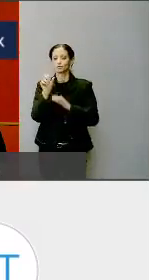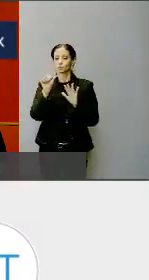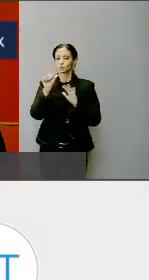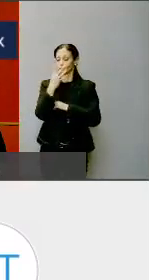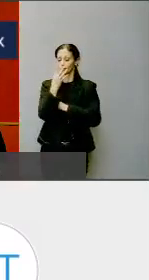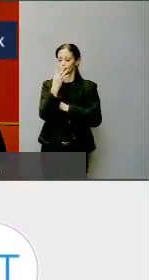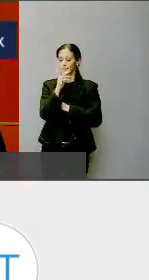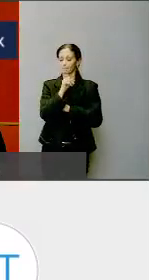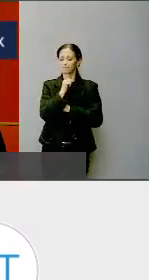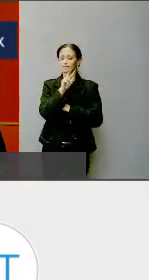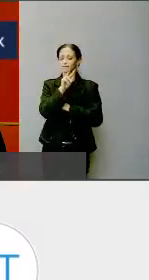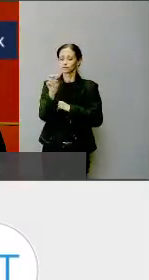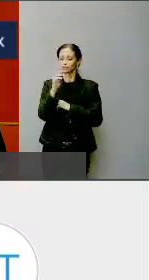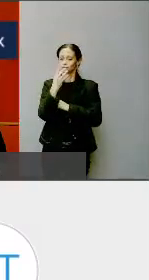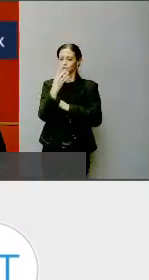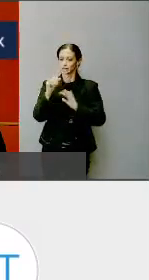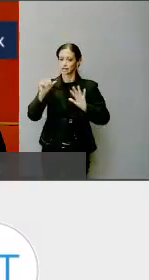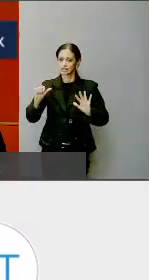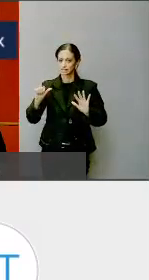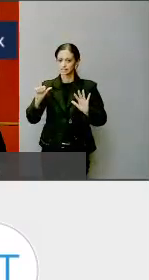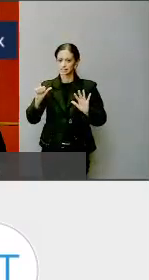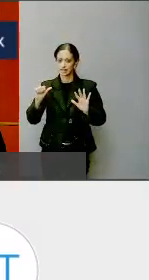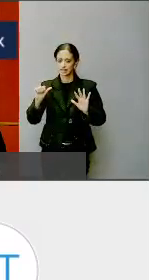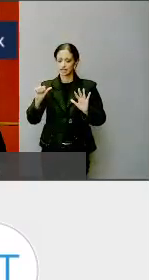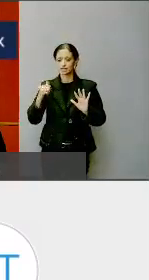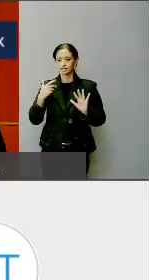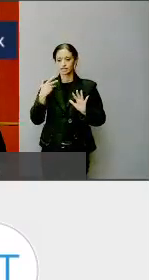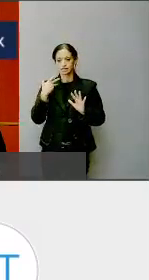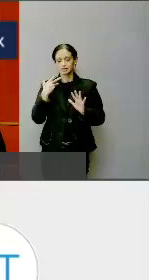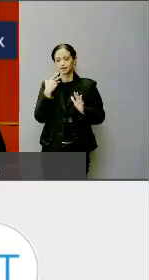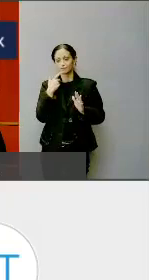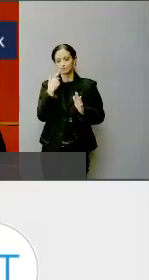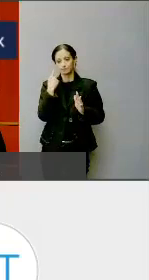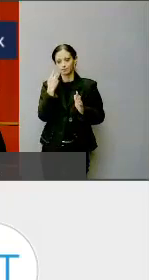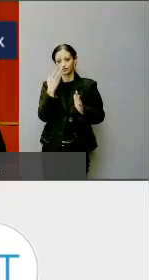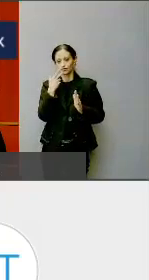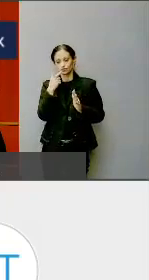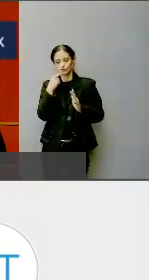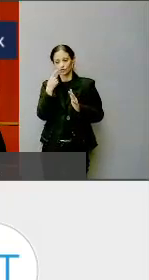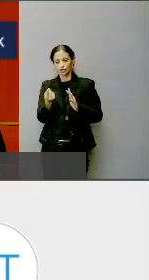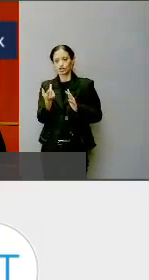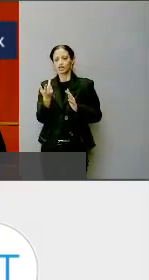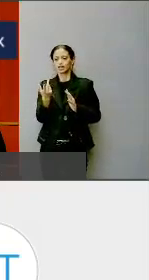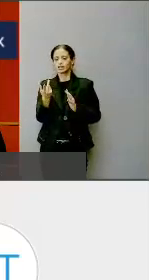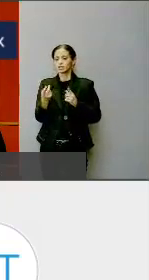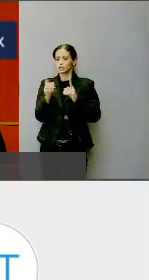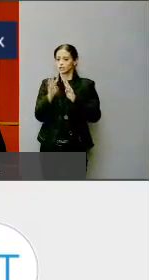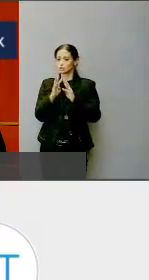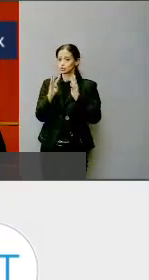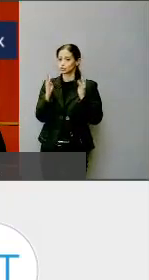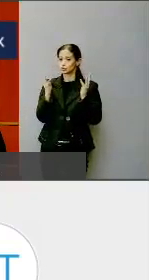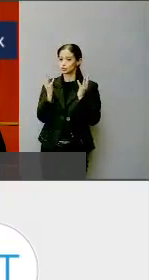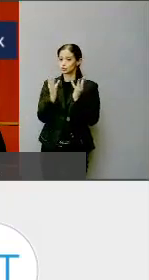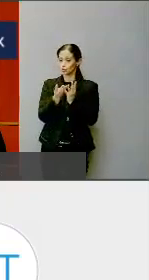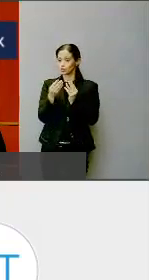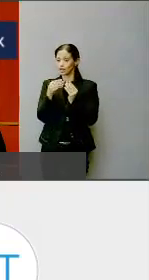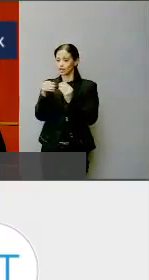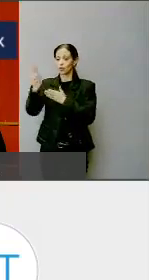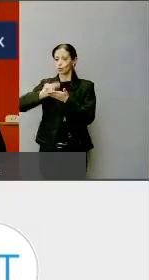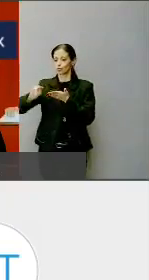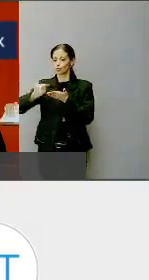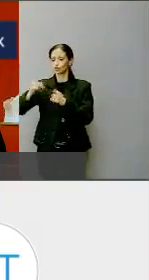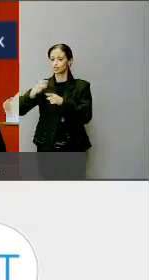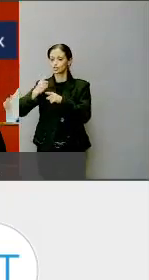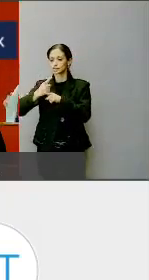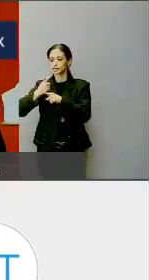mi preme dire che la giunta dà mandato agli uffici di adeguare gli atti istruttori